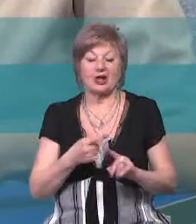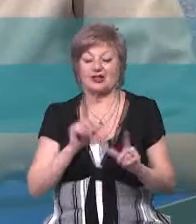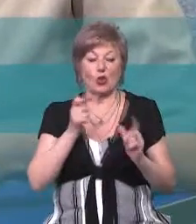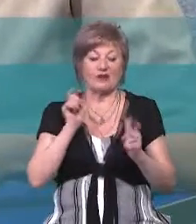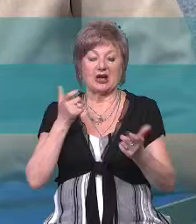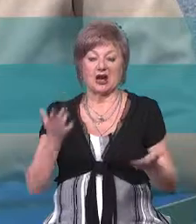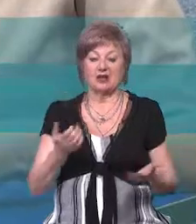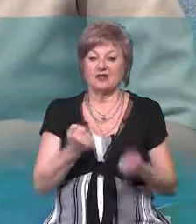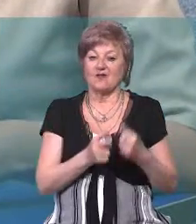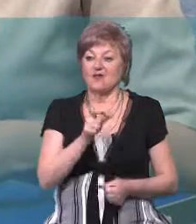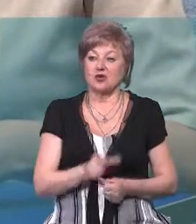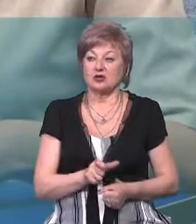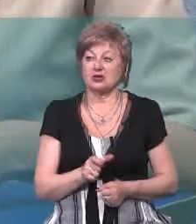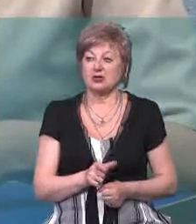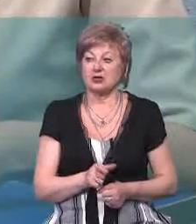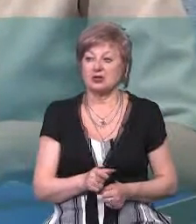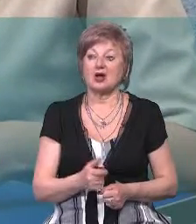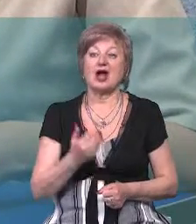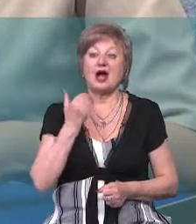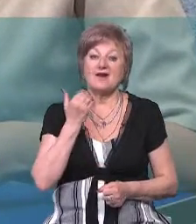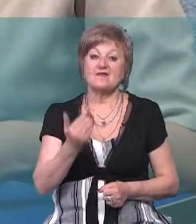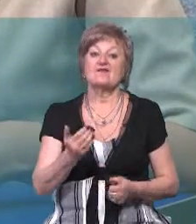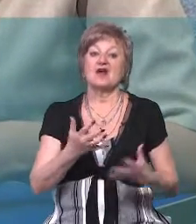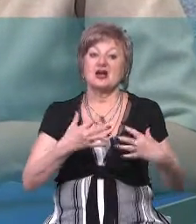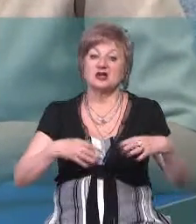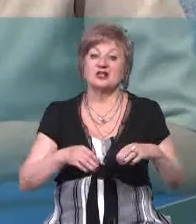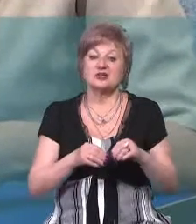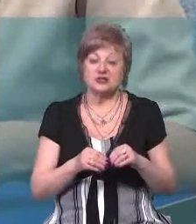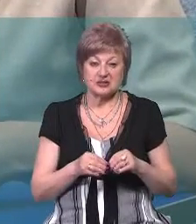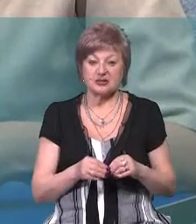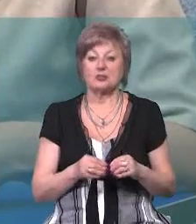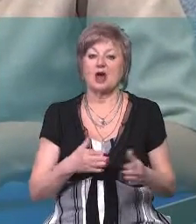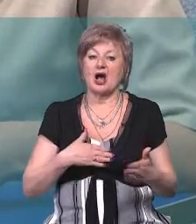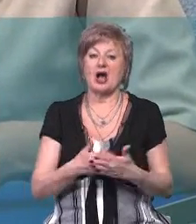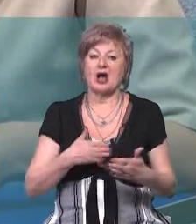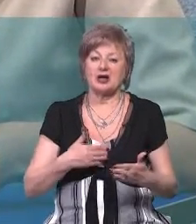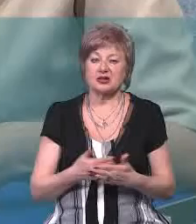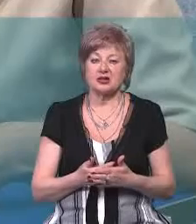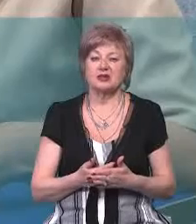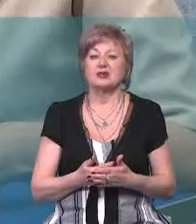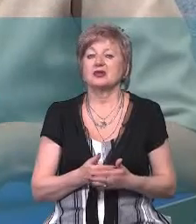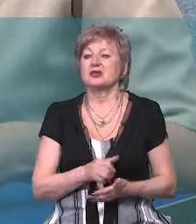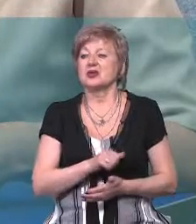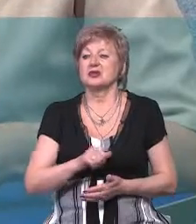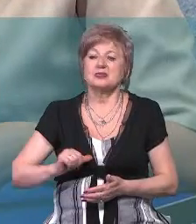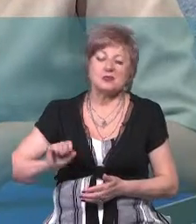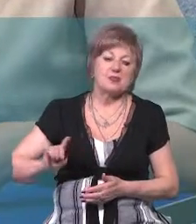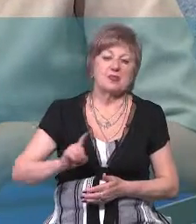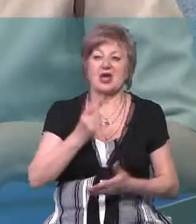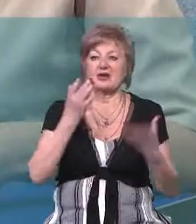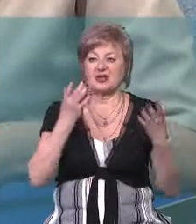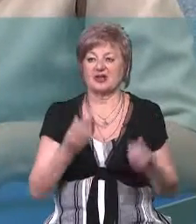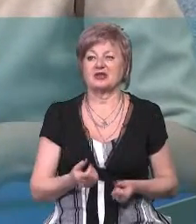відволікає водія. Я знаю, що також ваша родина, ви допомагаєте дуже активно з самих перших днів. З самих перших днів